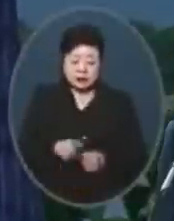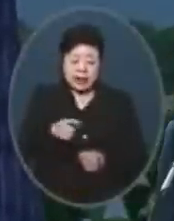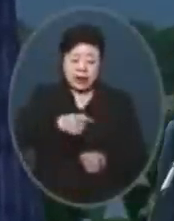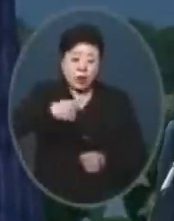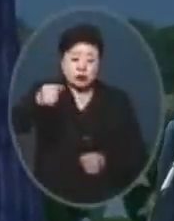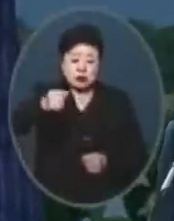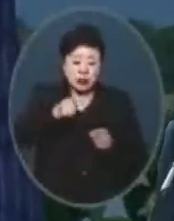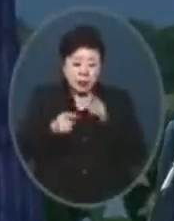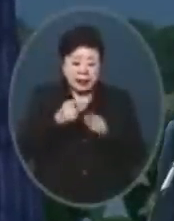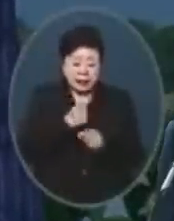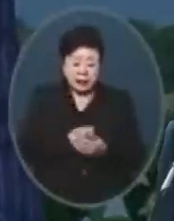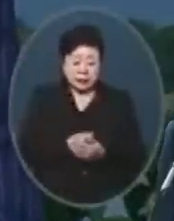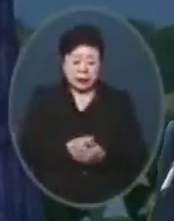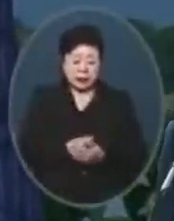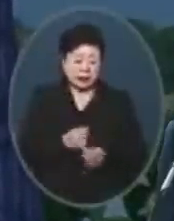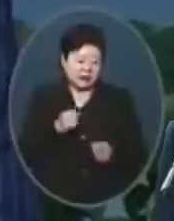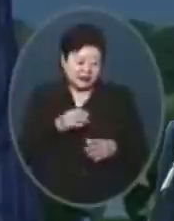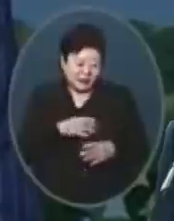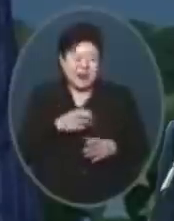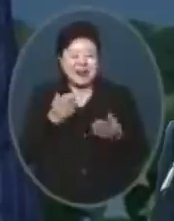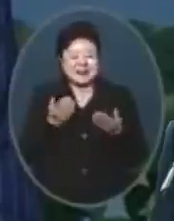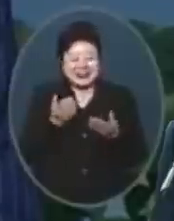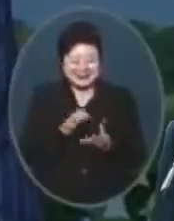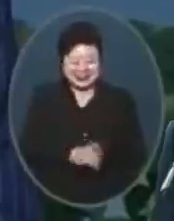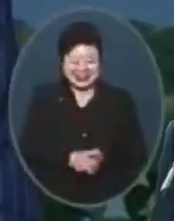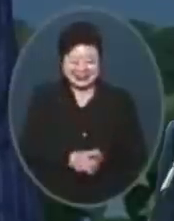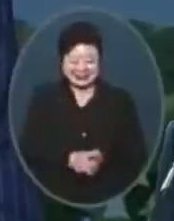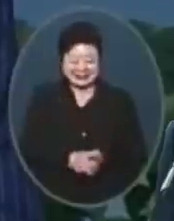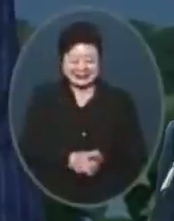하니 얼마나 놀라운 일인 것입니다.